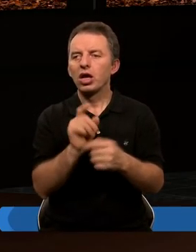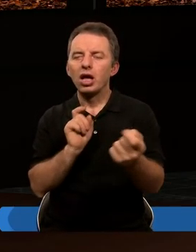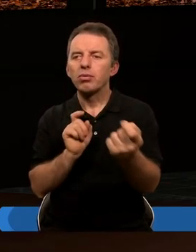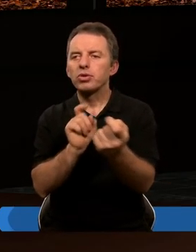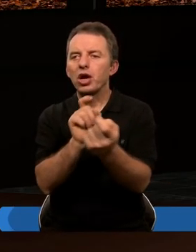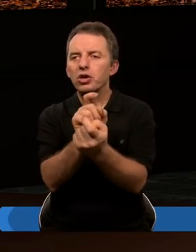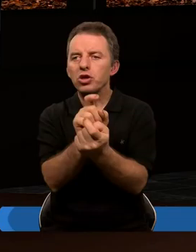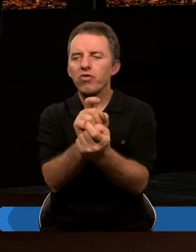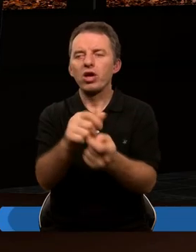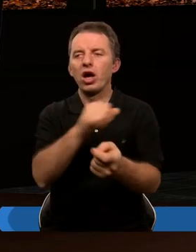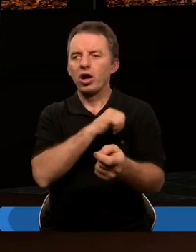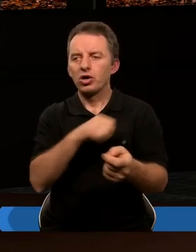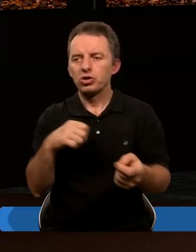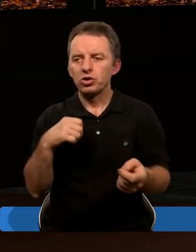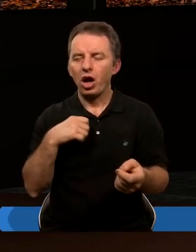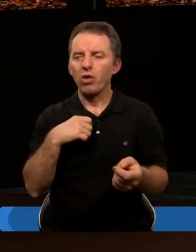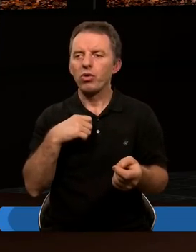sprzeciwia się